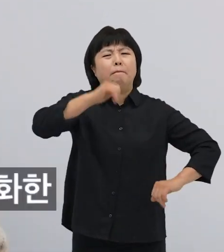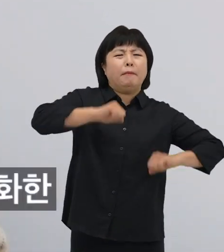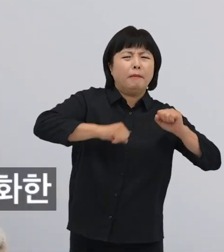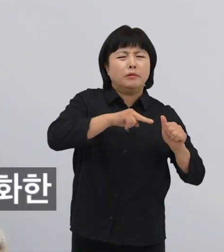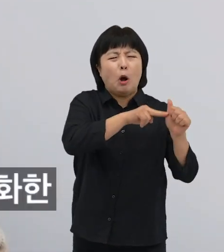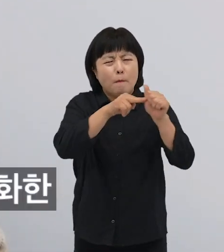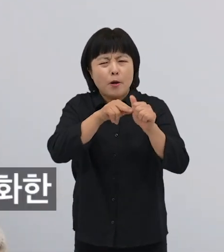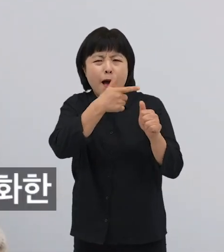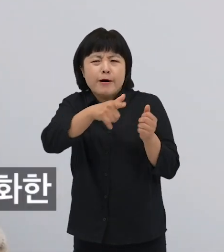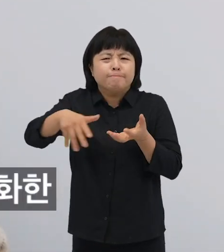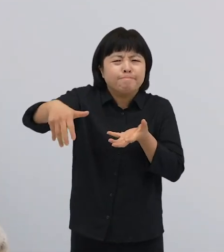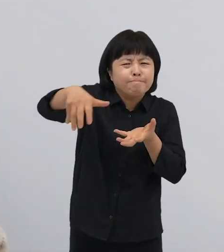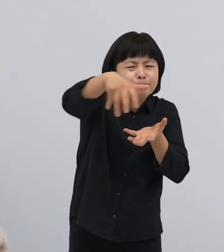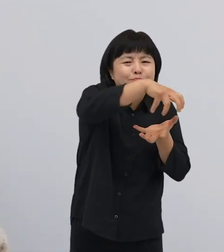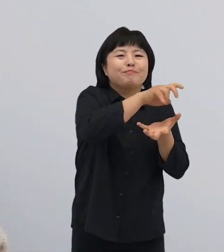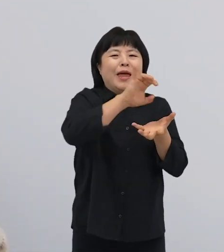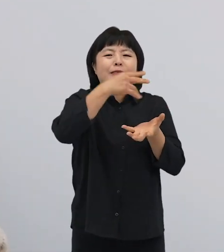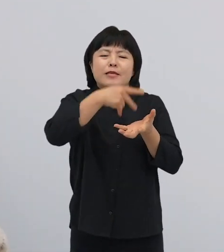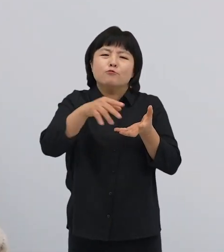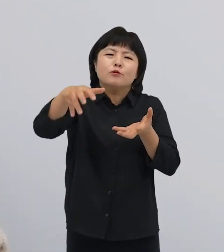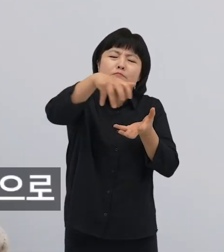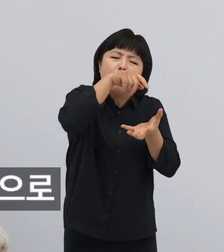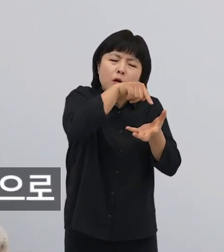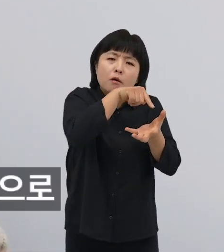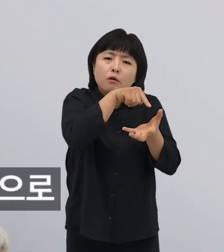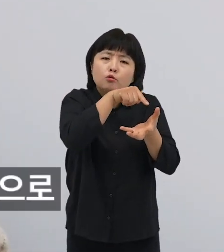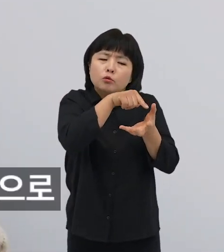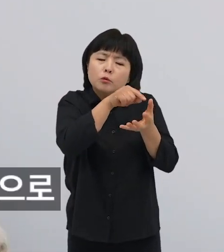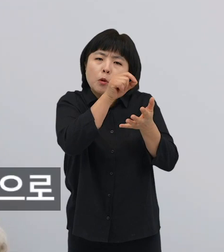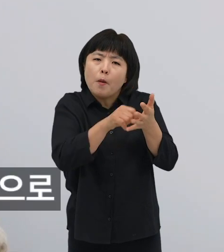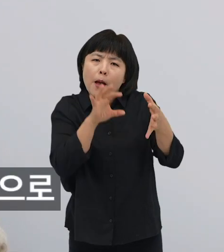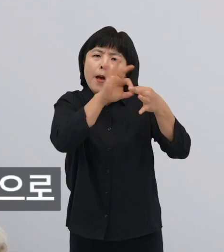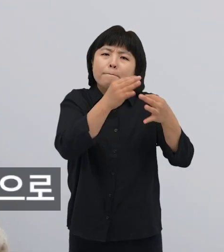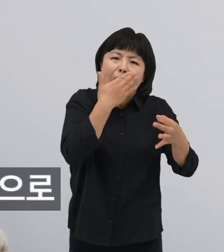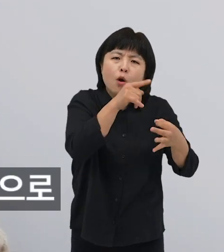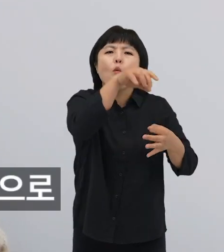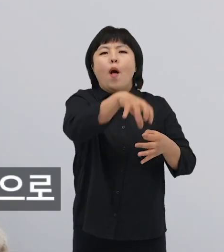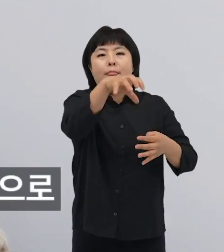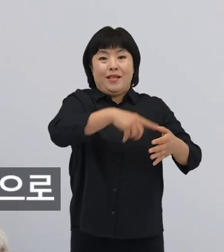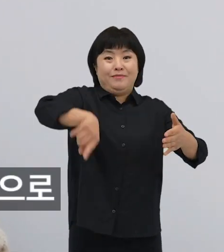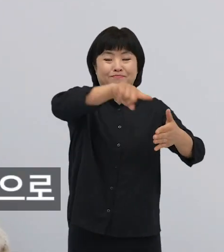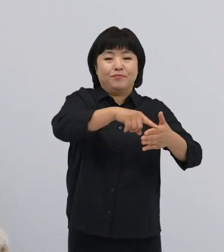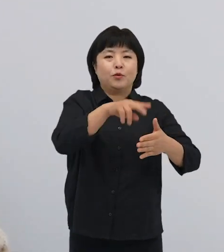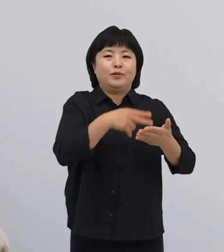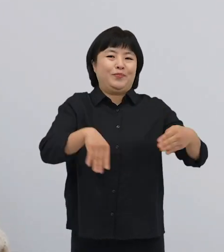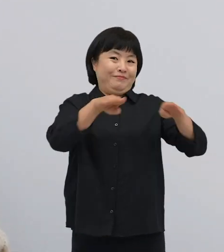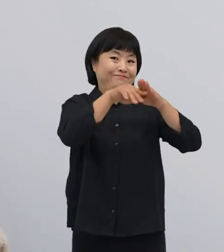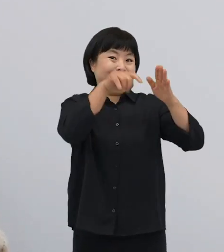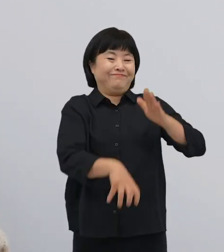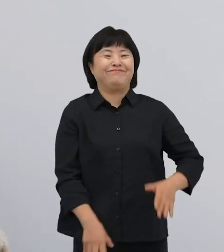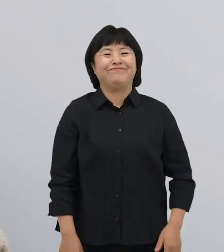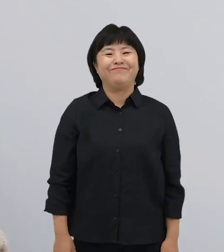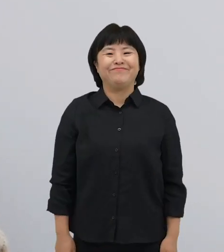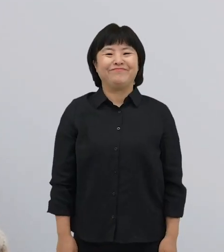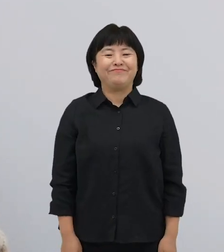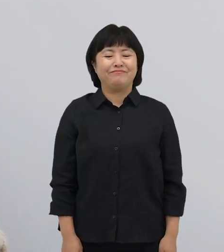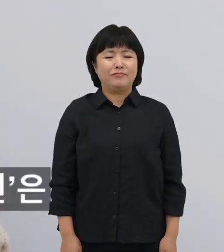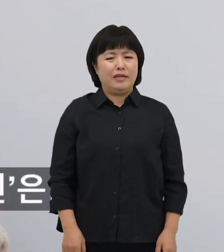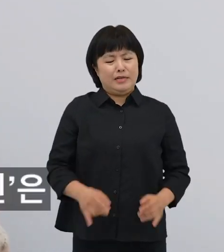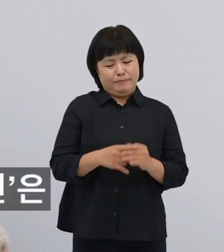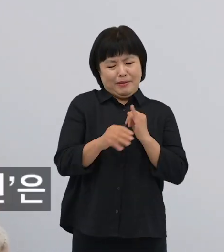생애 정보를 데이터화한 마인드를 수집하고 이 마인드에 접속할 수 있는 공간으로 도서관을 설정하고